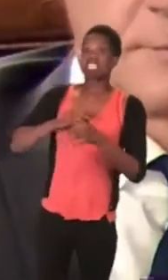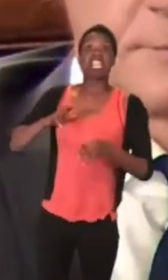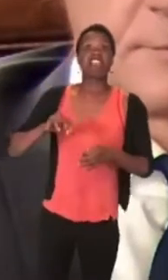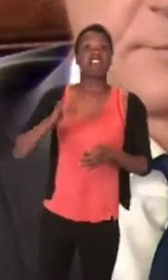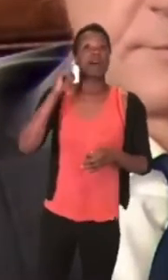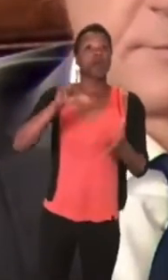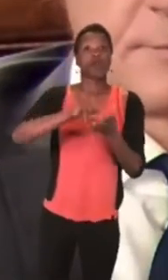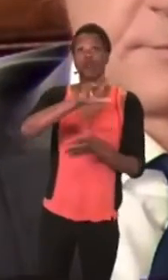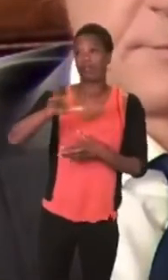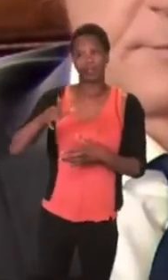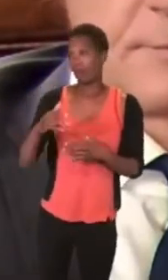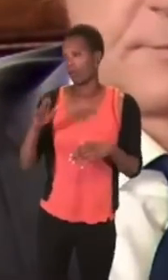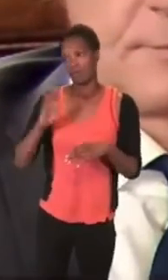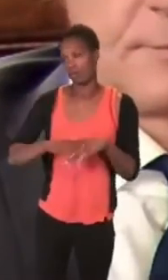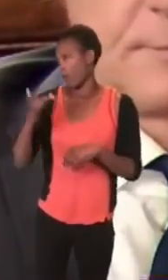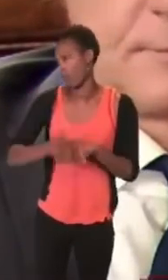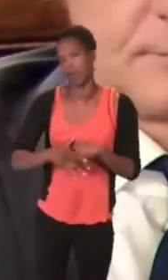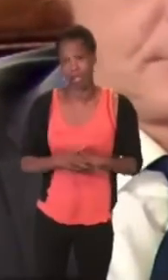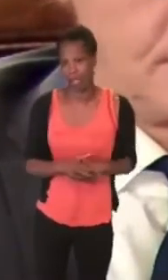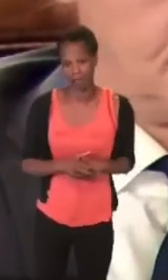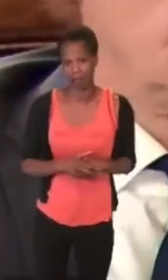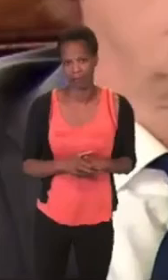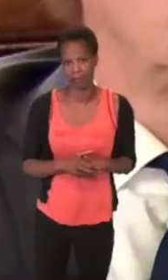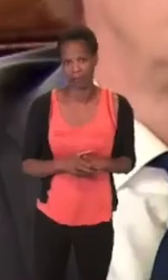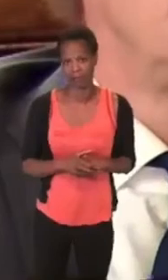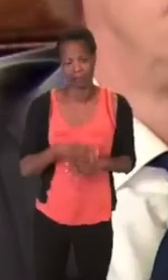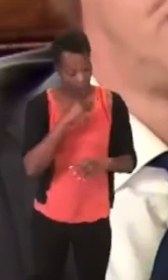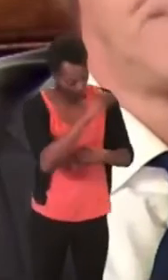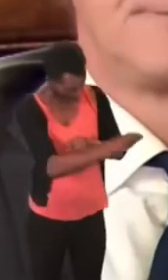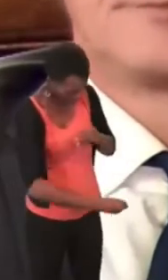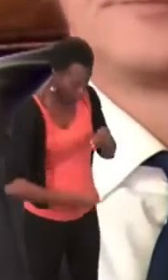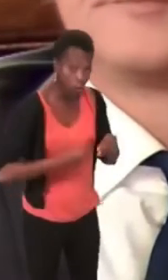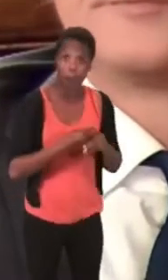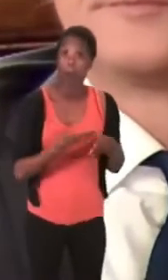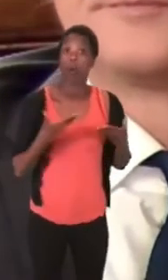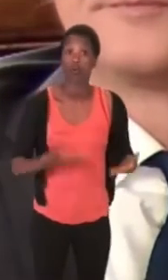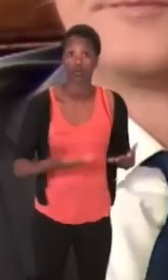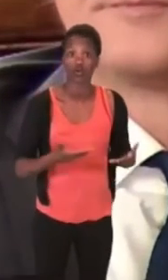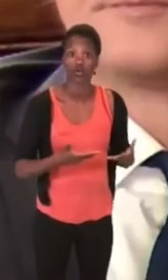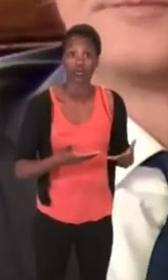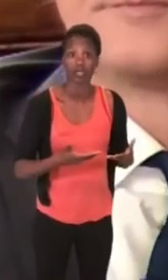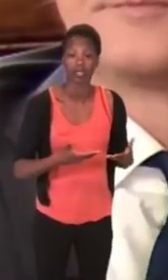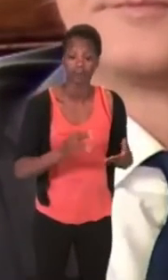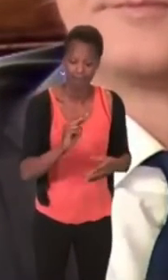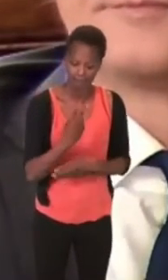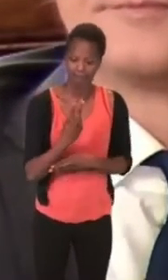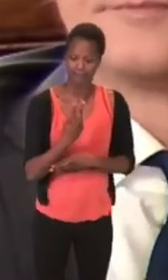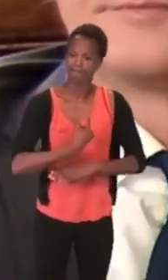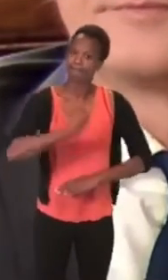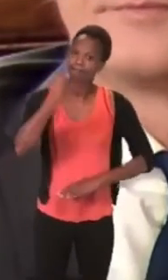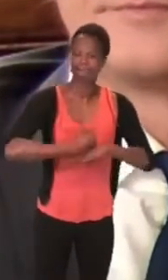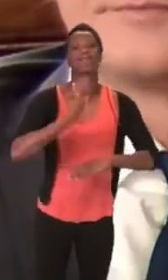je reprends votre propos. Le monde dans lequel nous vivons nous oblige, surtout auprès de ceux qui ont besoin de nous.